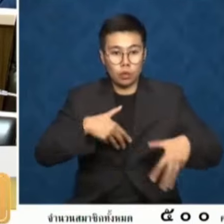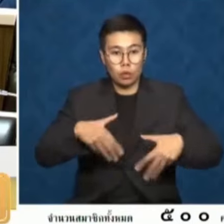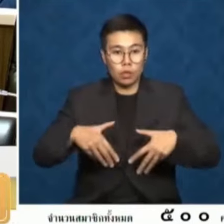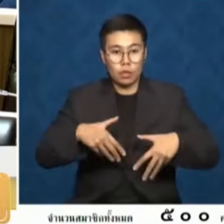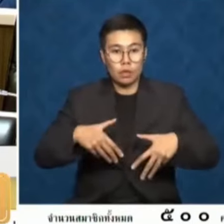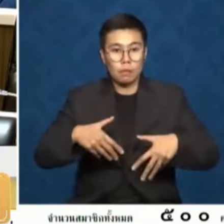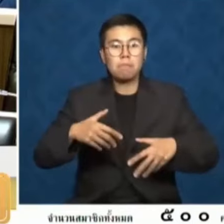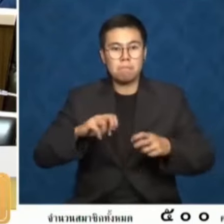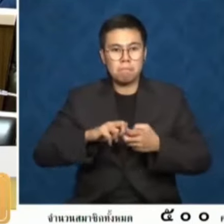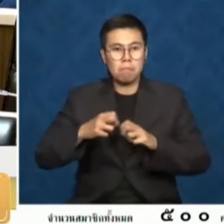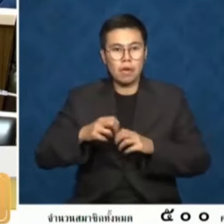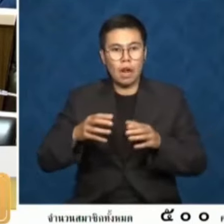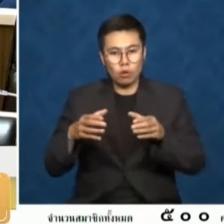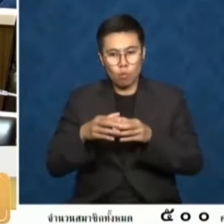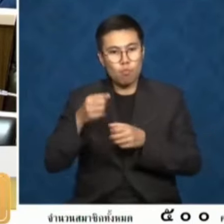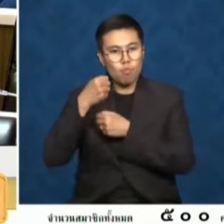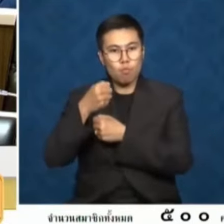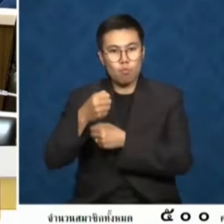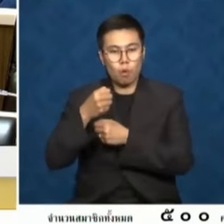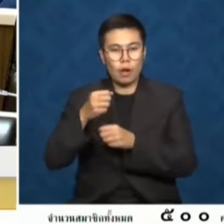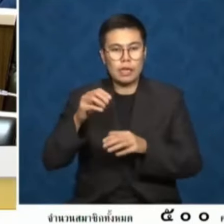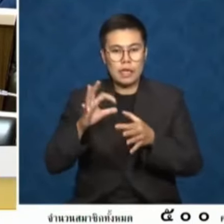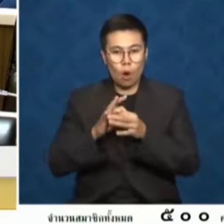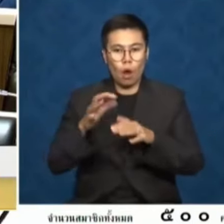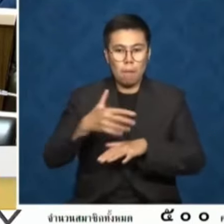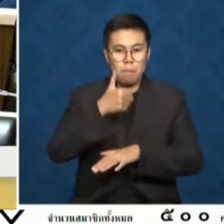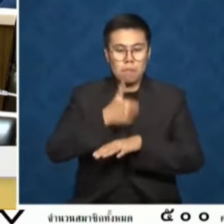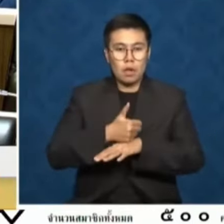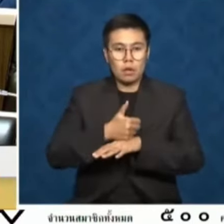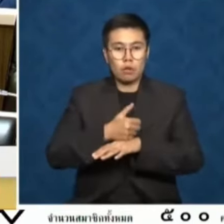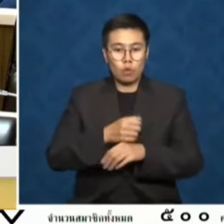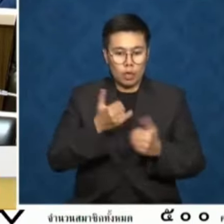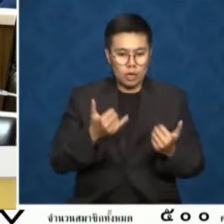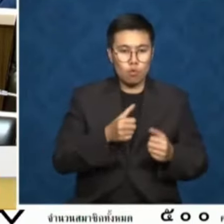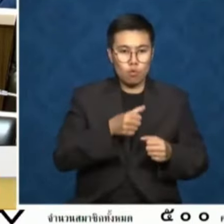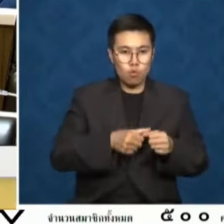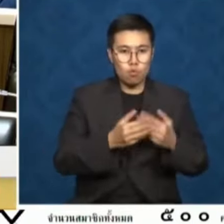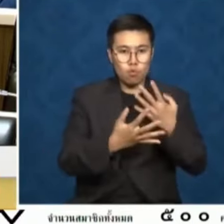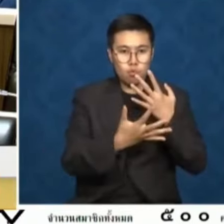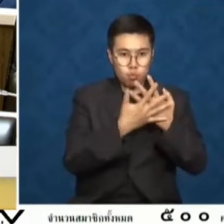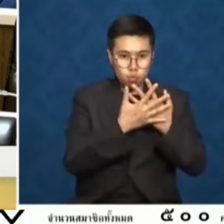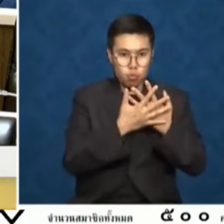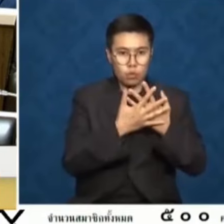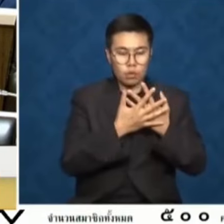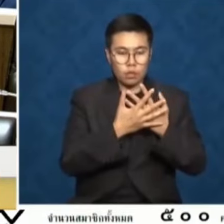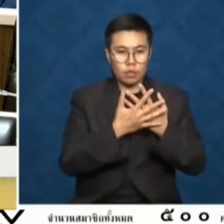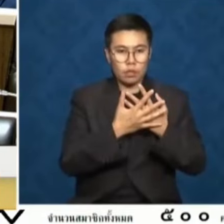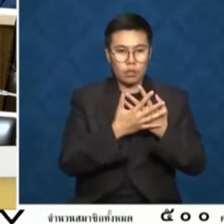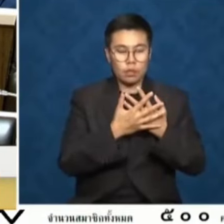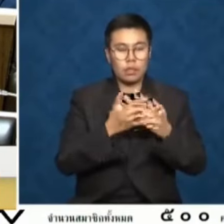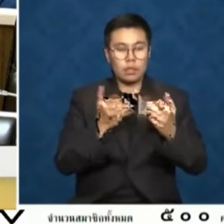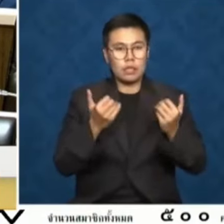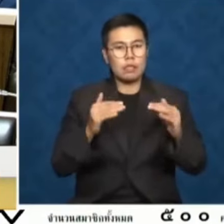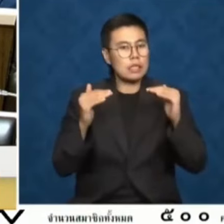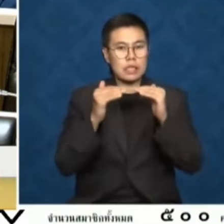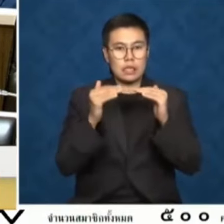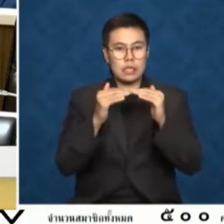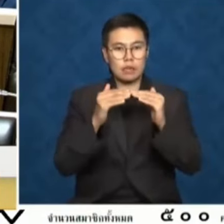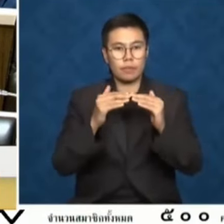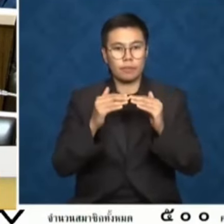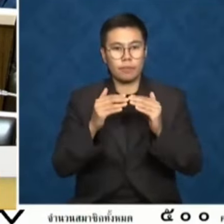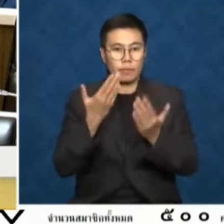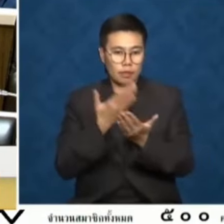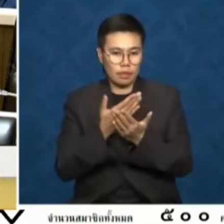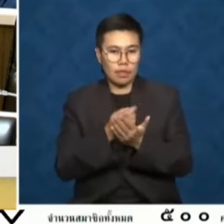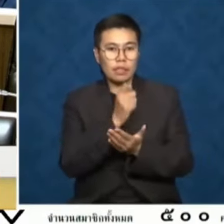นคดีชุมนุมทางการเมืองที่ยังถูกคุมขังอยู่ในคุกโดยไม่ได้สิทธิประกันเ